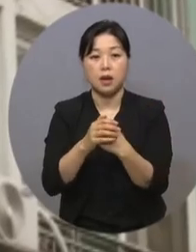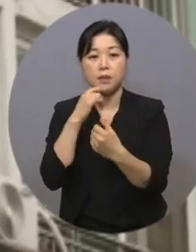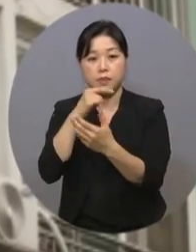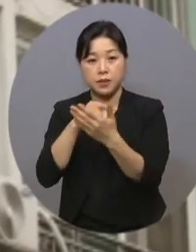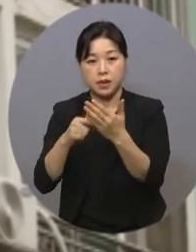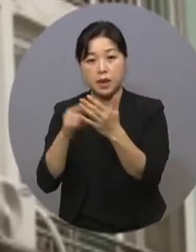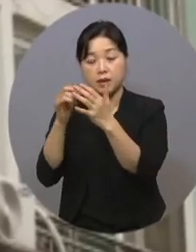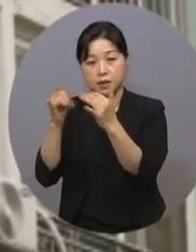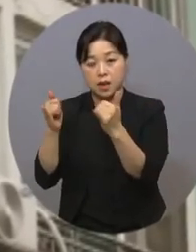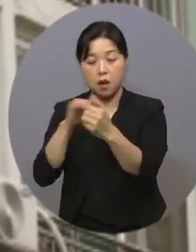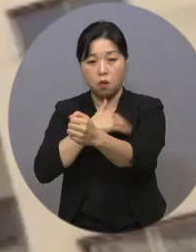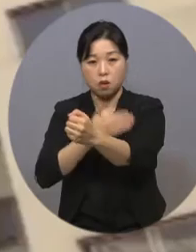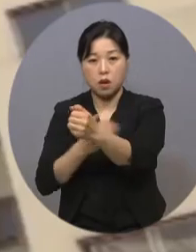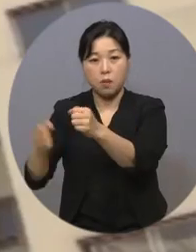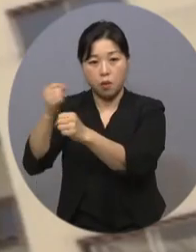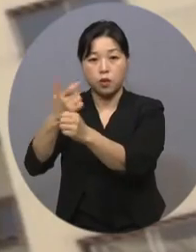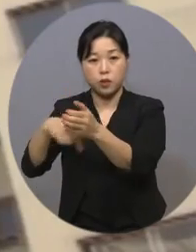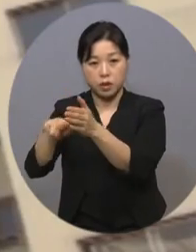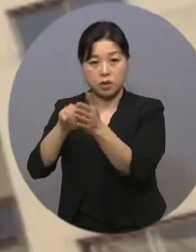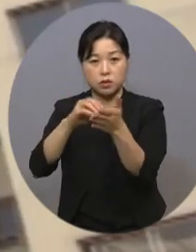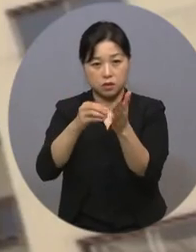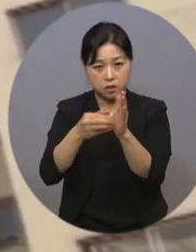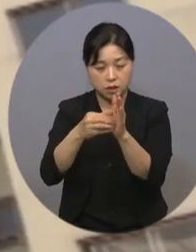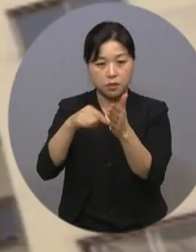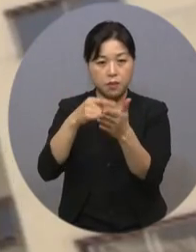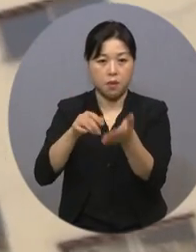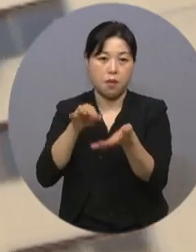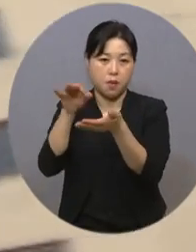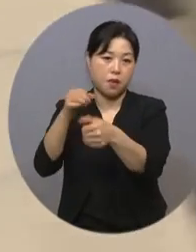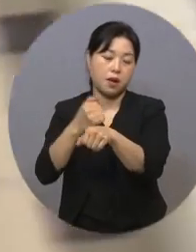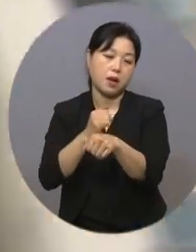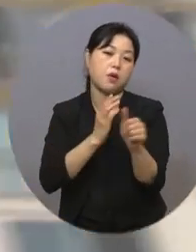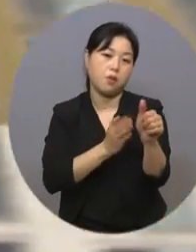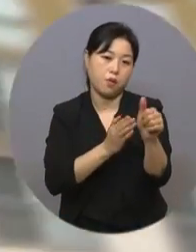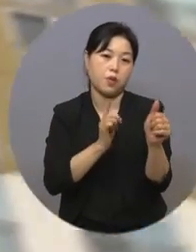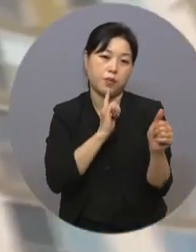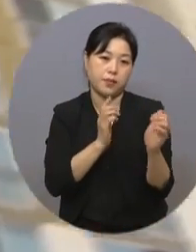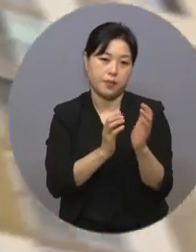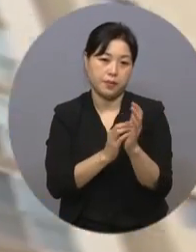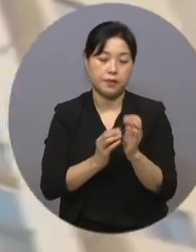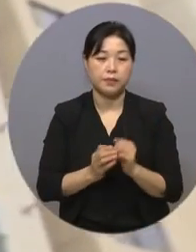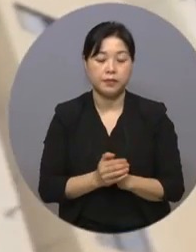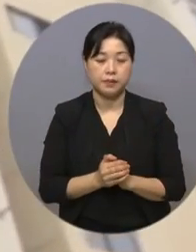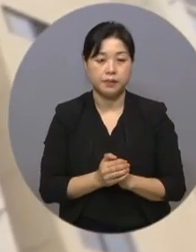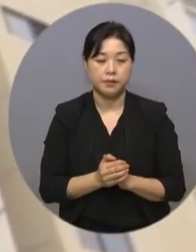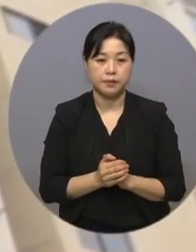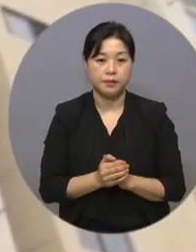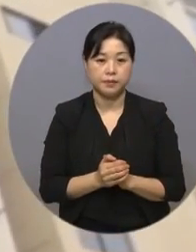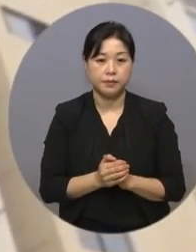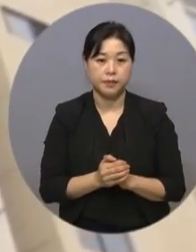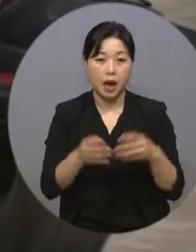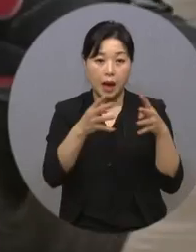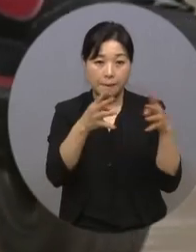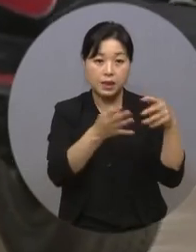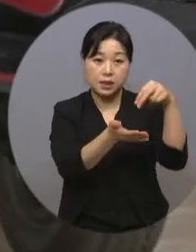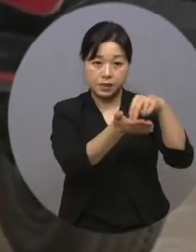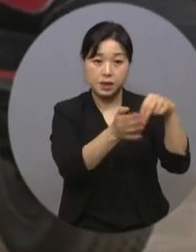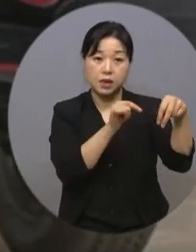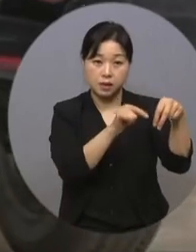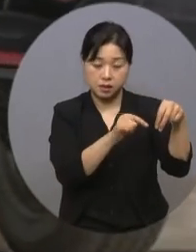위한 적절한 배상을 할 것을 권고했습니다 한편 피진정인 측은 해당 공고에 따라